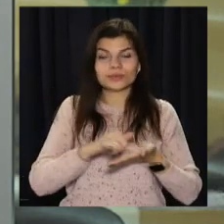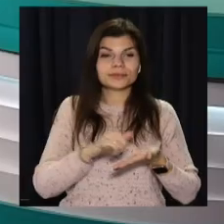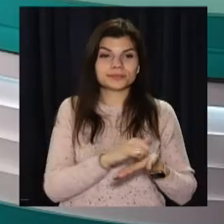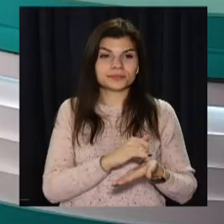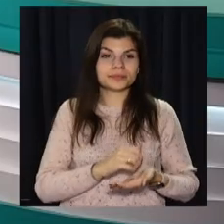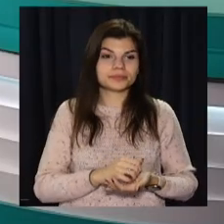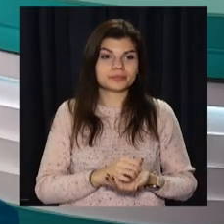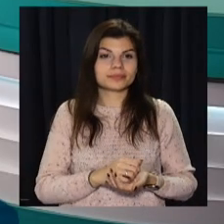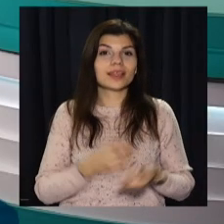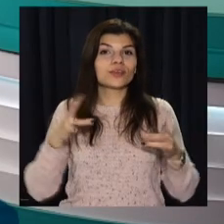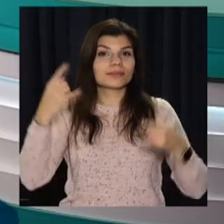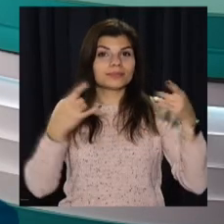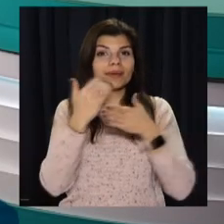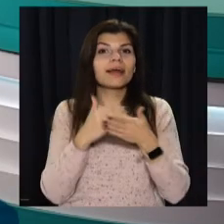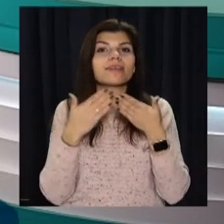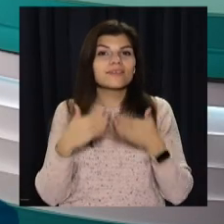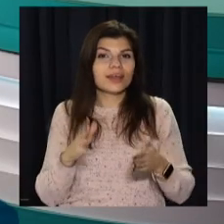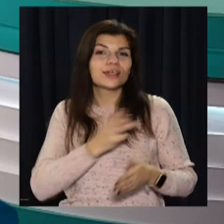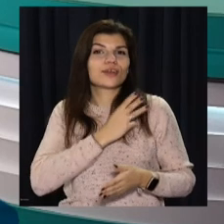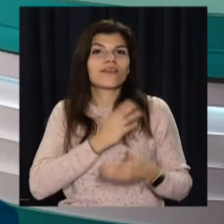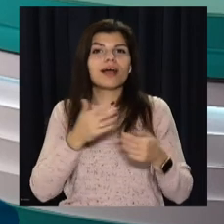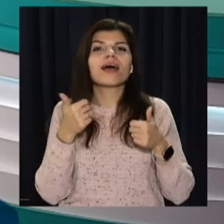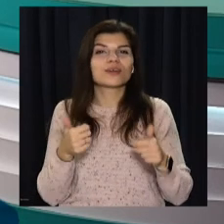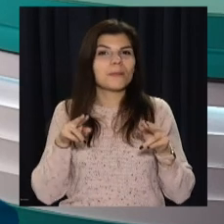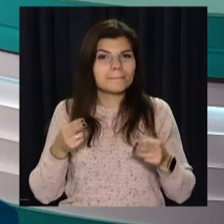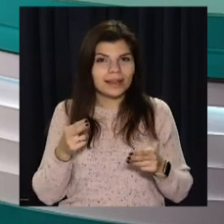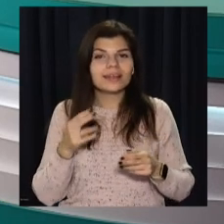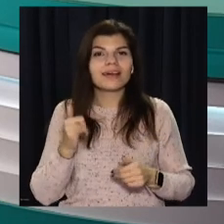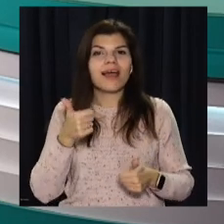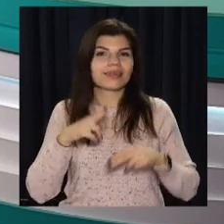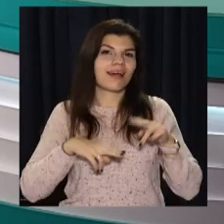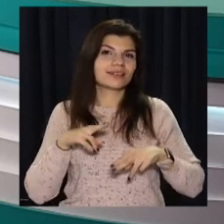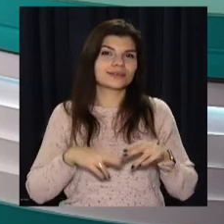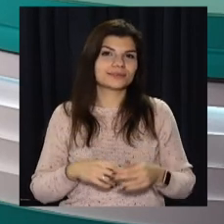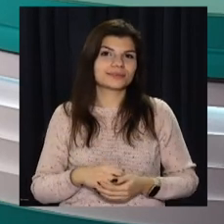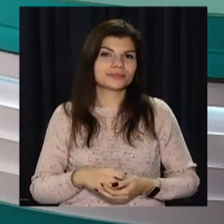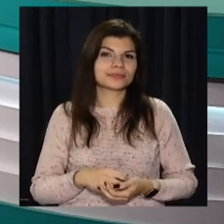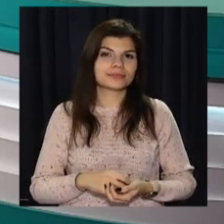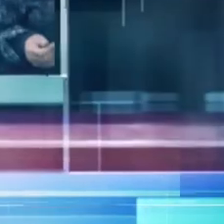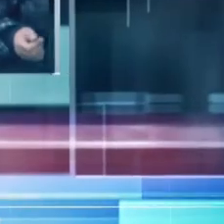YouTube-каналі. Залишайтесь відкритим. Бажаю вдалої п'ятниці та гарного настрою.